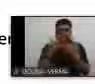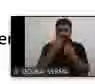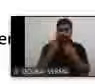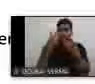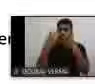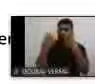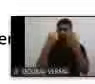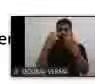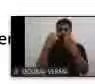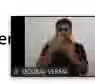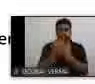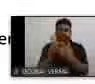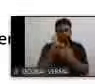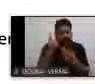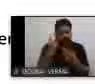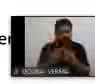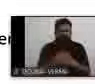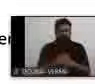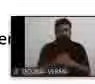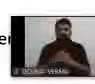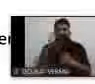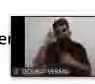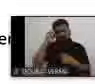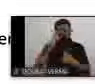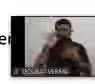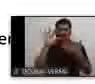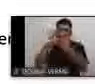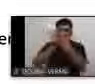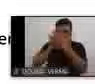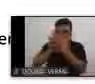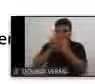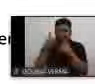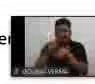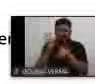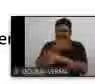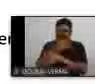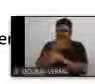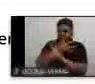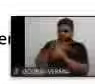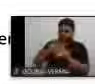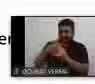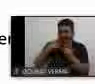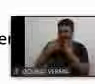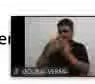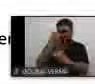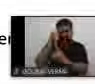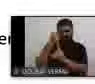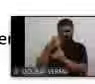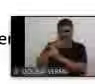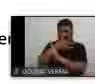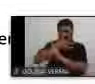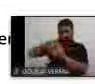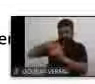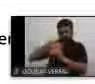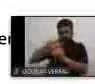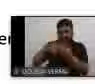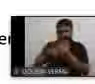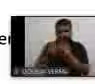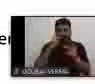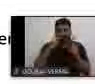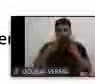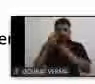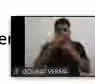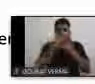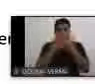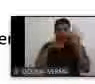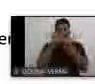यूज करना, कॉन्ट्रास्टिंग सिंपल बैकग्राउंड जो मैंने दिखाया था, सिंपल बैकग्राउंड में टू मच ऑफ विजुअल क्लटर नहीं